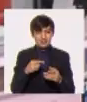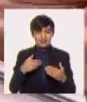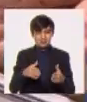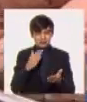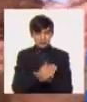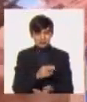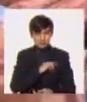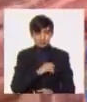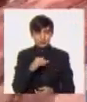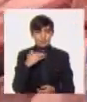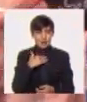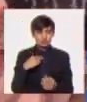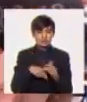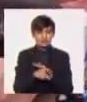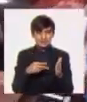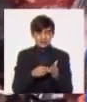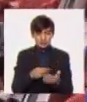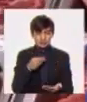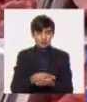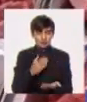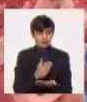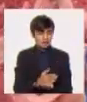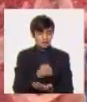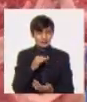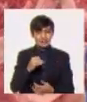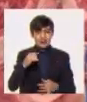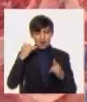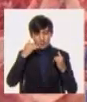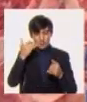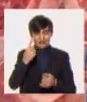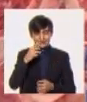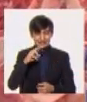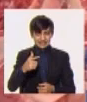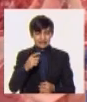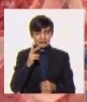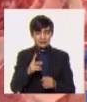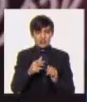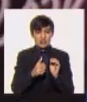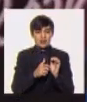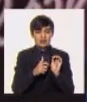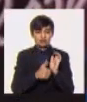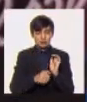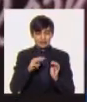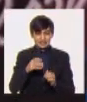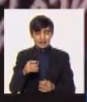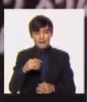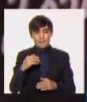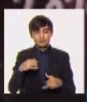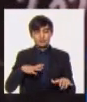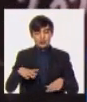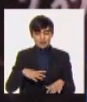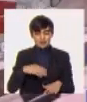еттің бағасы мұнда әлде қайда жоғары. Мысалға сиырдың бір келсі 2500 теңгеден, ал жылқы еті 2600